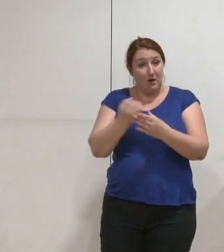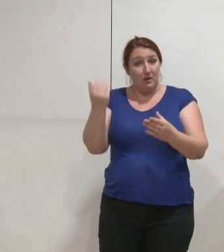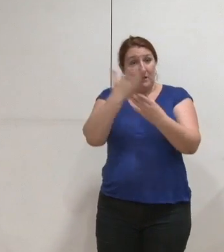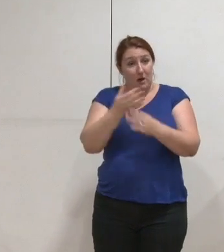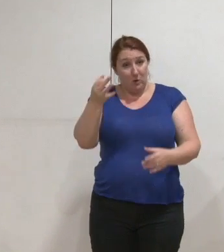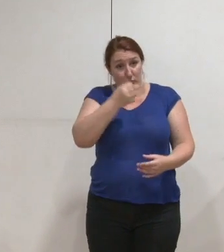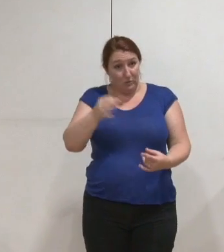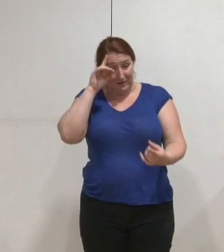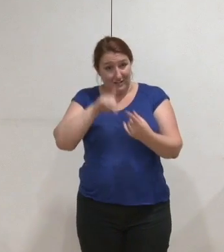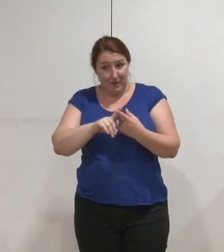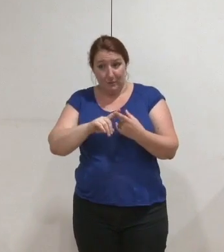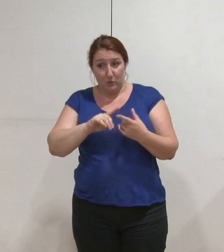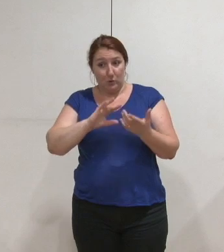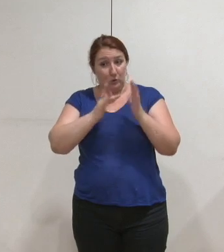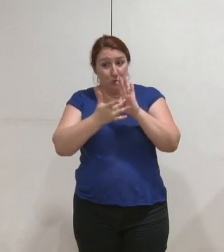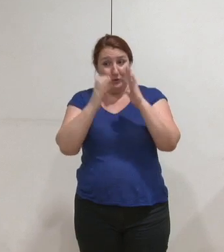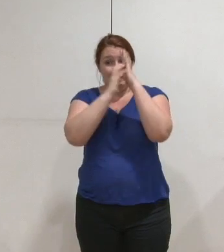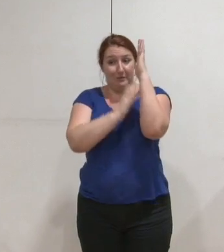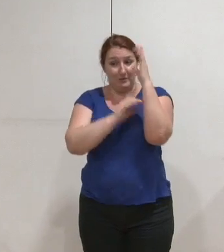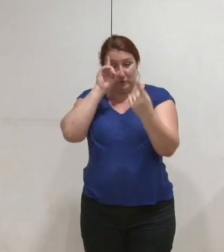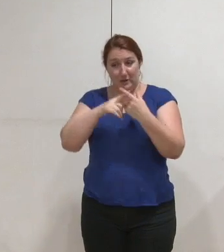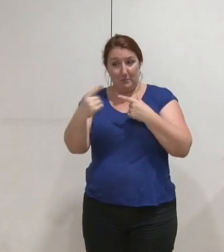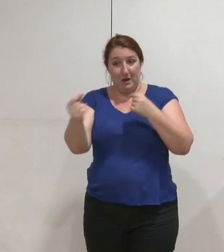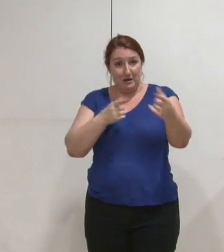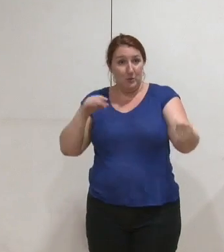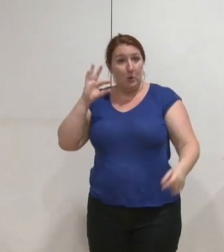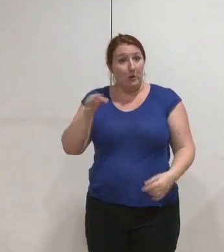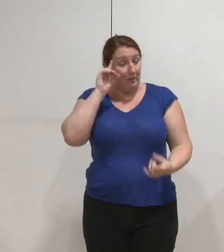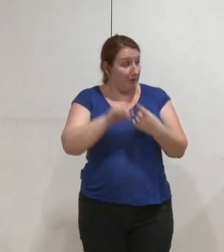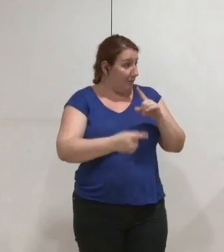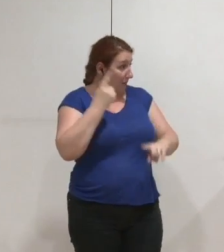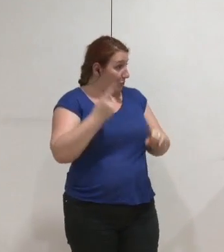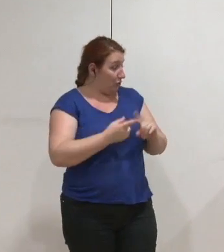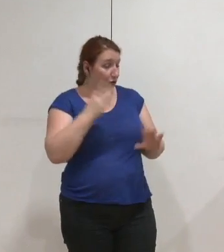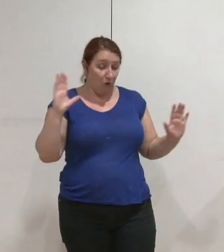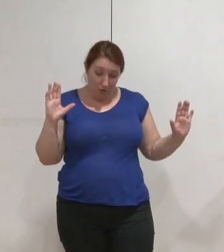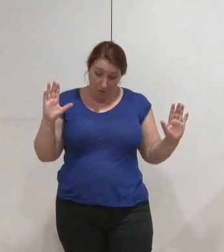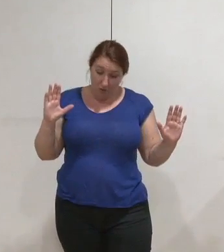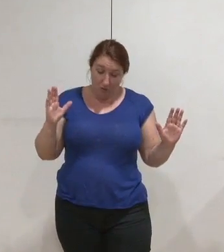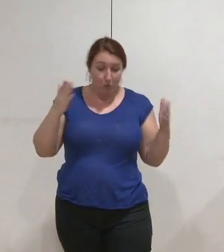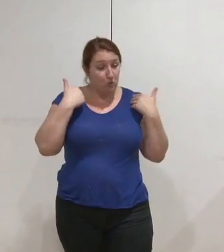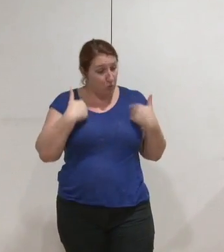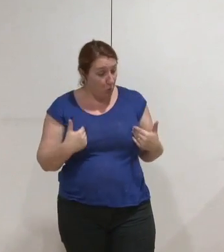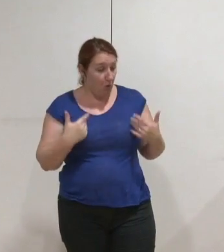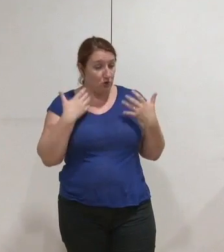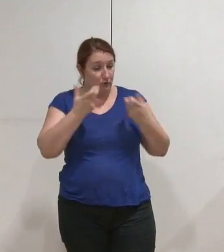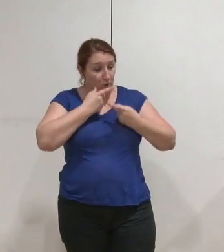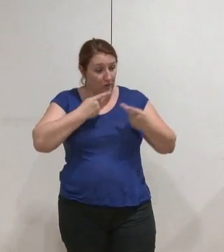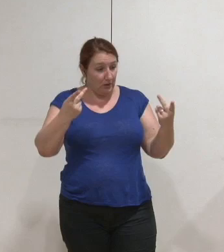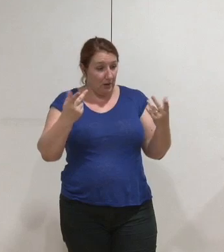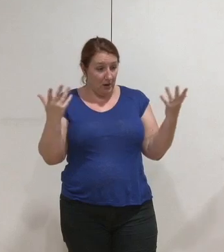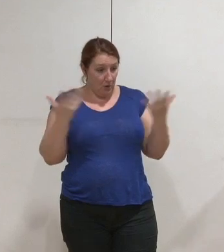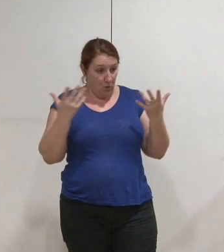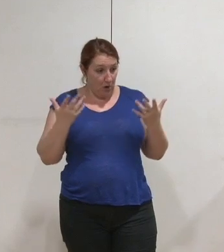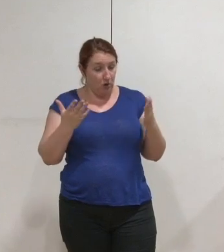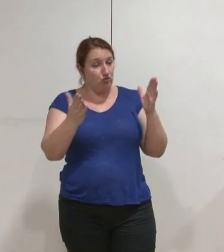systématiquement sur toutes les libérations c'est un sujet qui me semble important mon propos en l'espèce c'était seulement